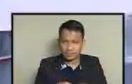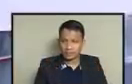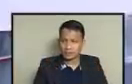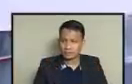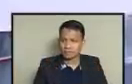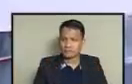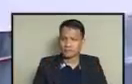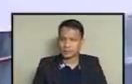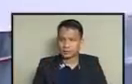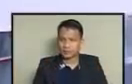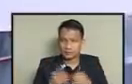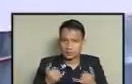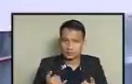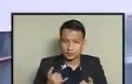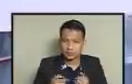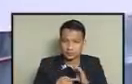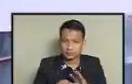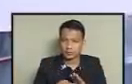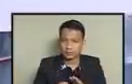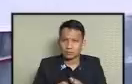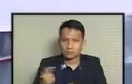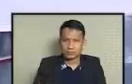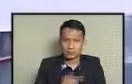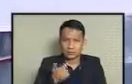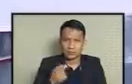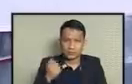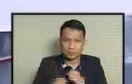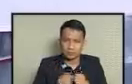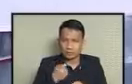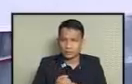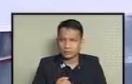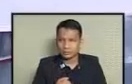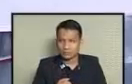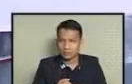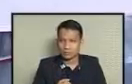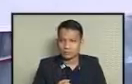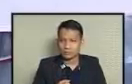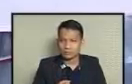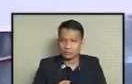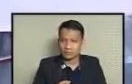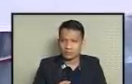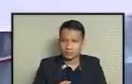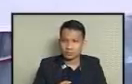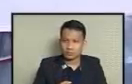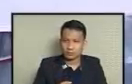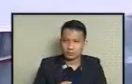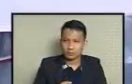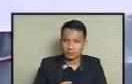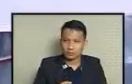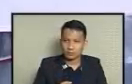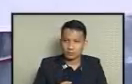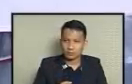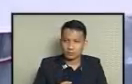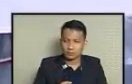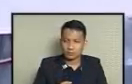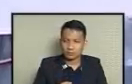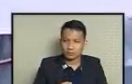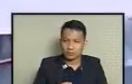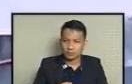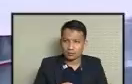na hanggang ngayon pagkatagal-tagal ilang taon na wala pa. Ha? Ayan sir, oh.